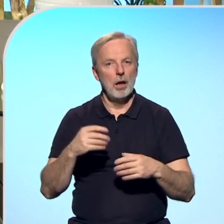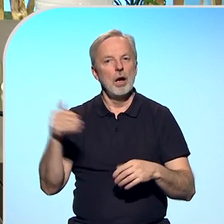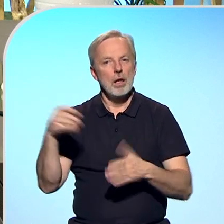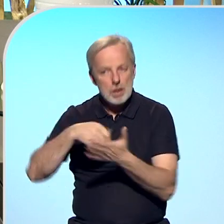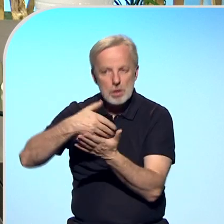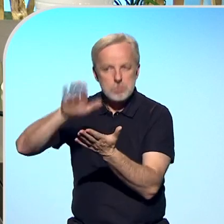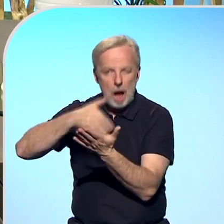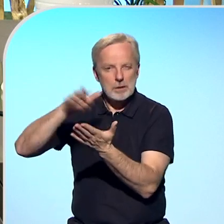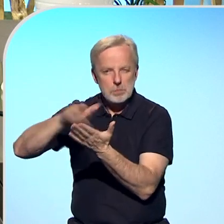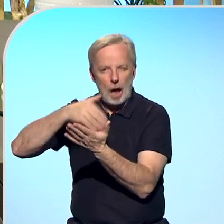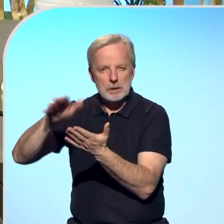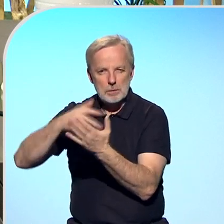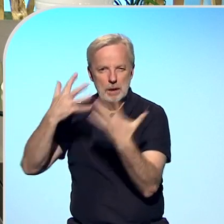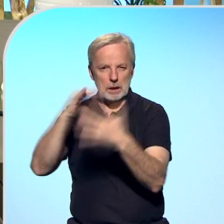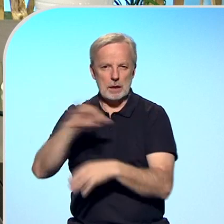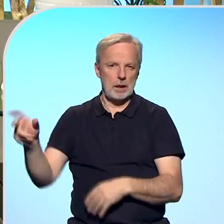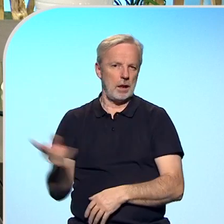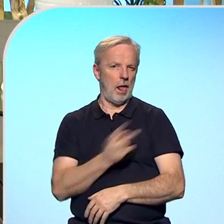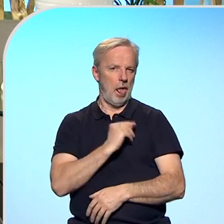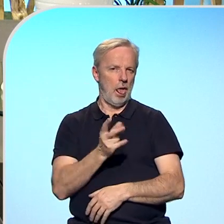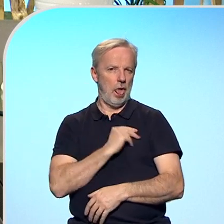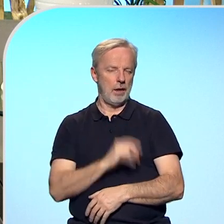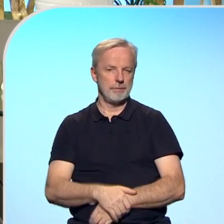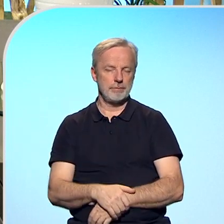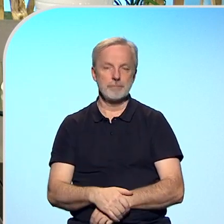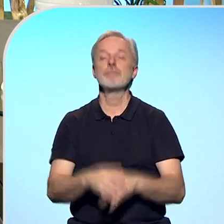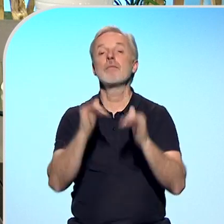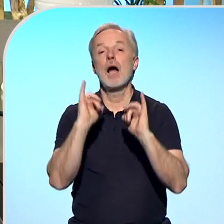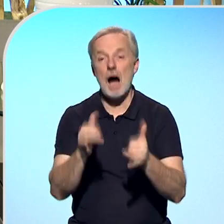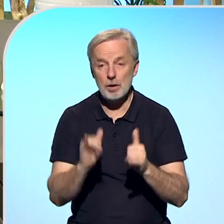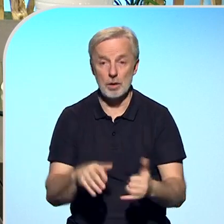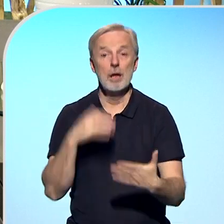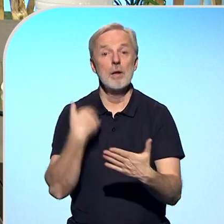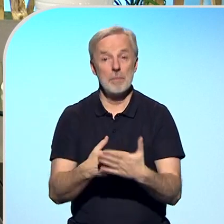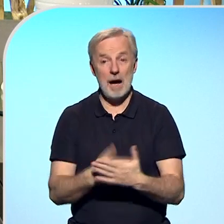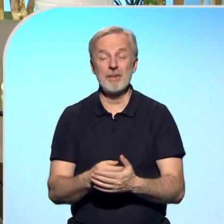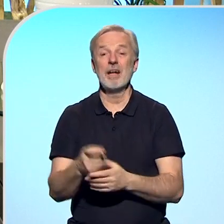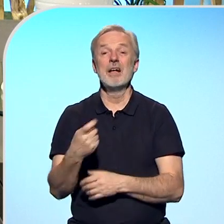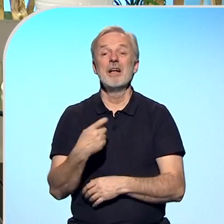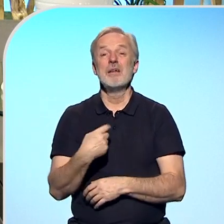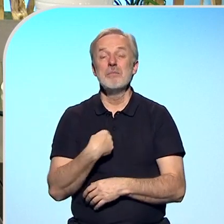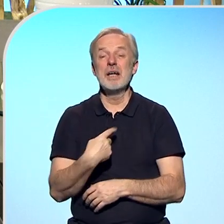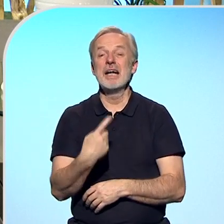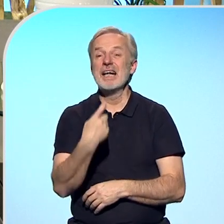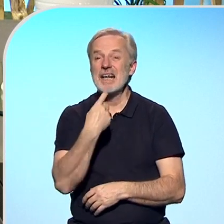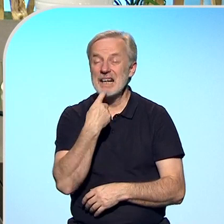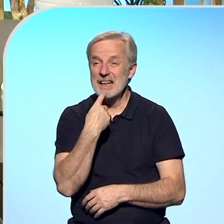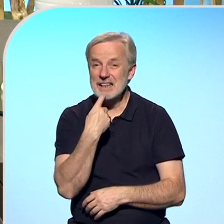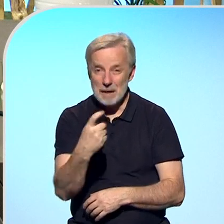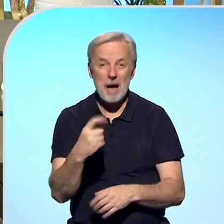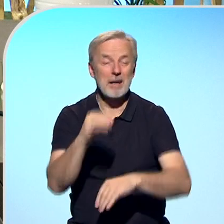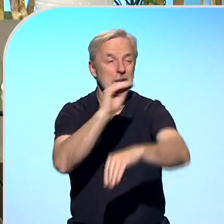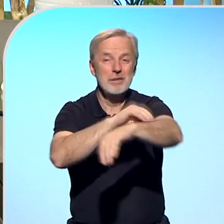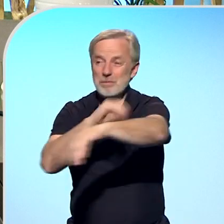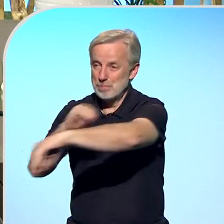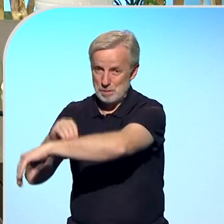My se snažíme při práci s lidmi, s klientmi dosáhnout toho, aby mali jednak vytvořenou nějakou železnou rezervu, do které